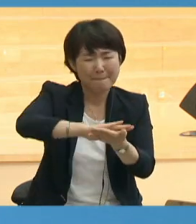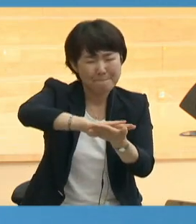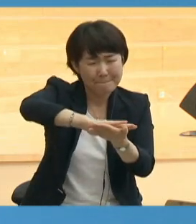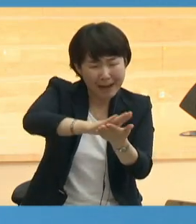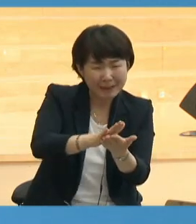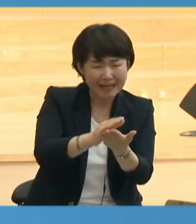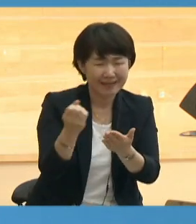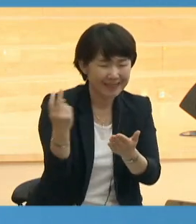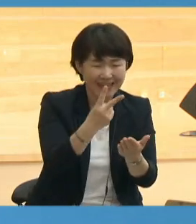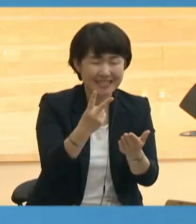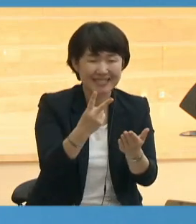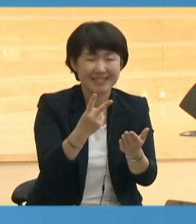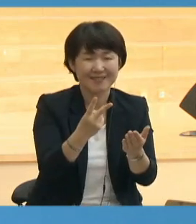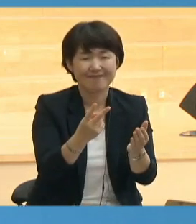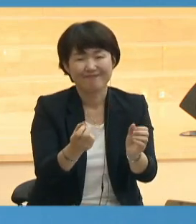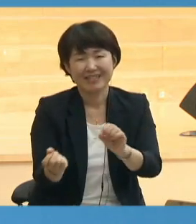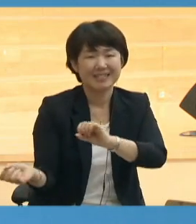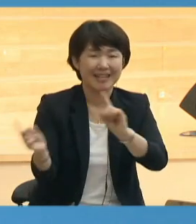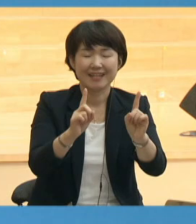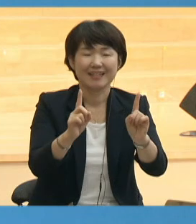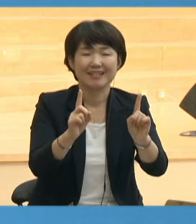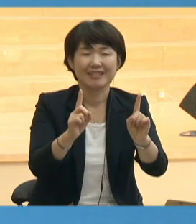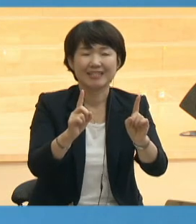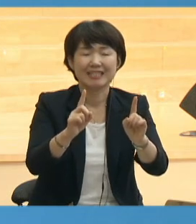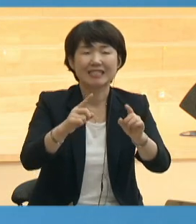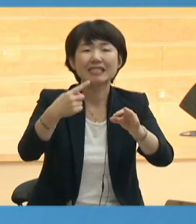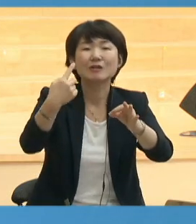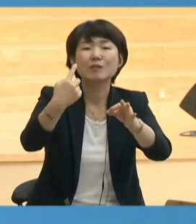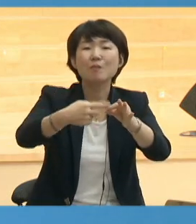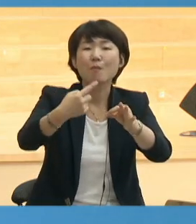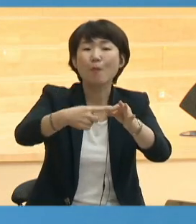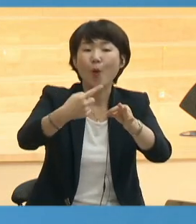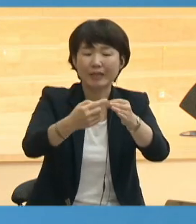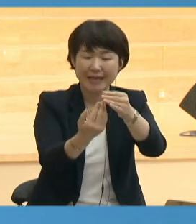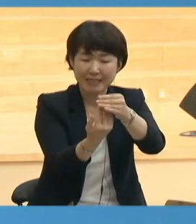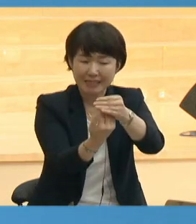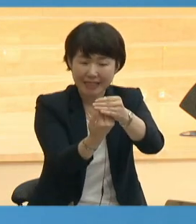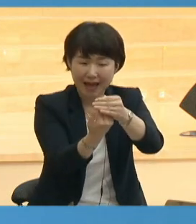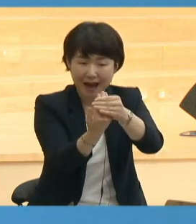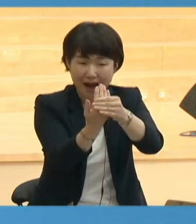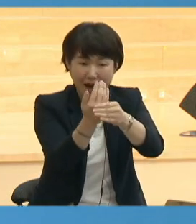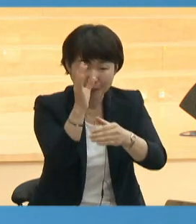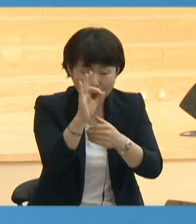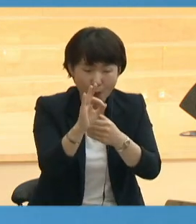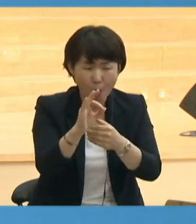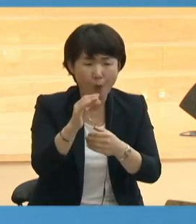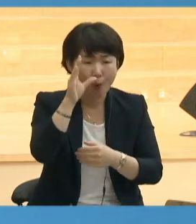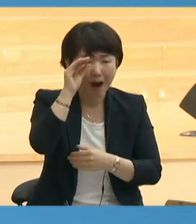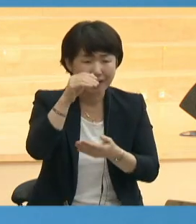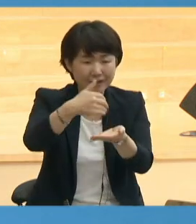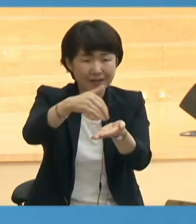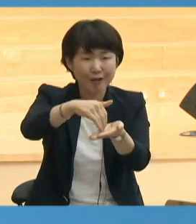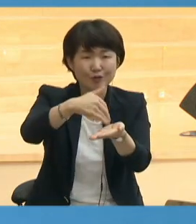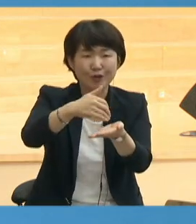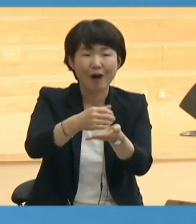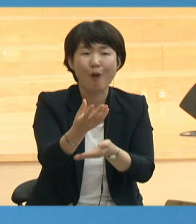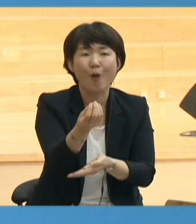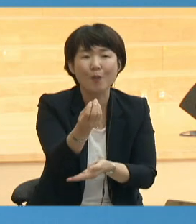떴다가 다시 일어난 써 있잖아 한번 발 폈다가 다시 일어난 싸게 줄게 에서는 알이 얼마나 몇이냐